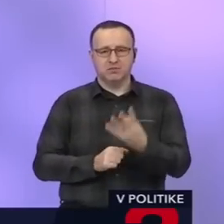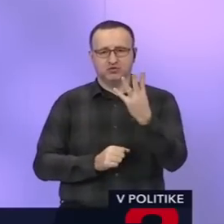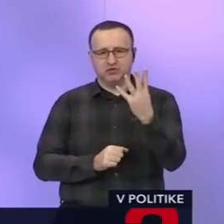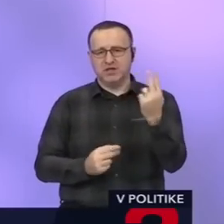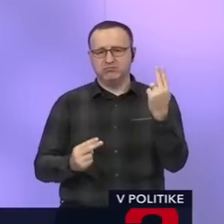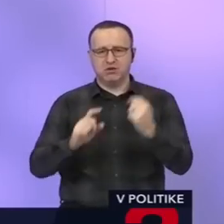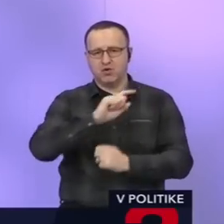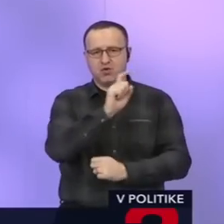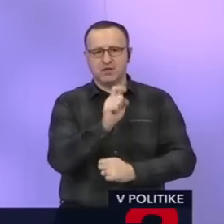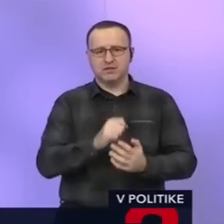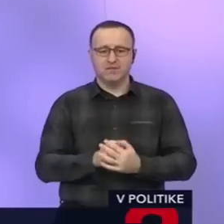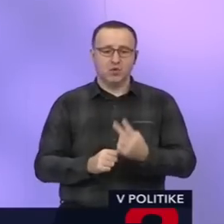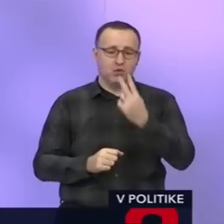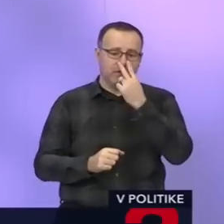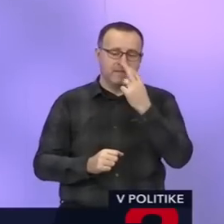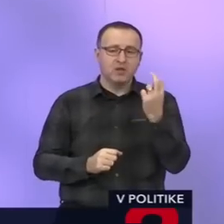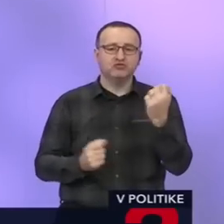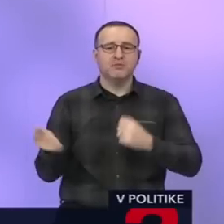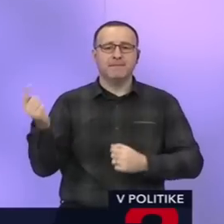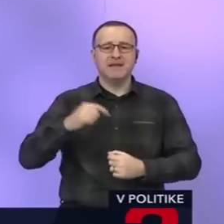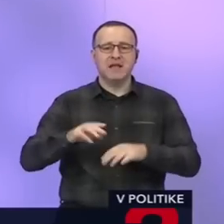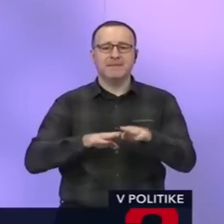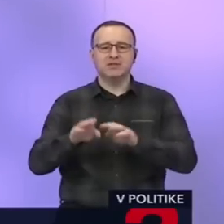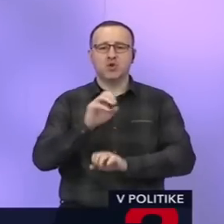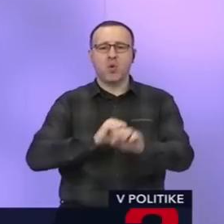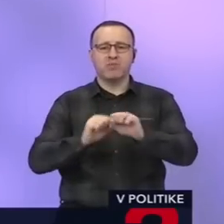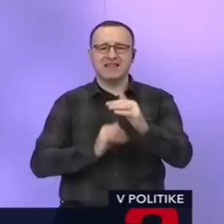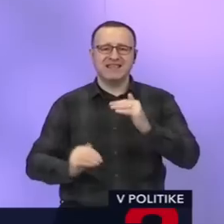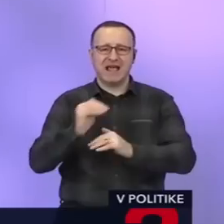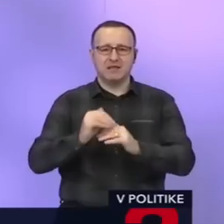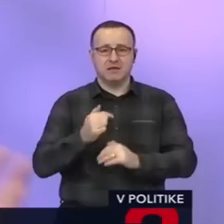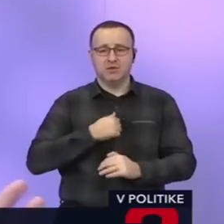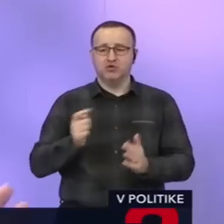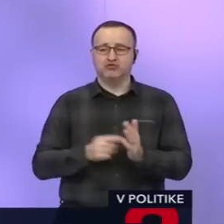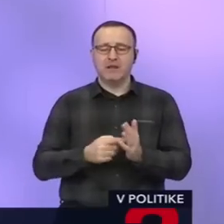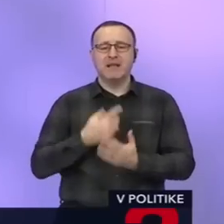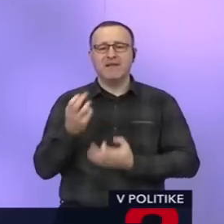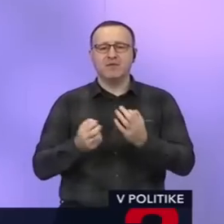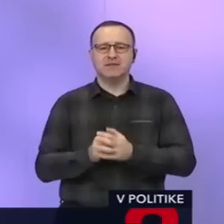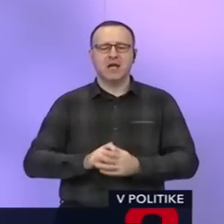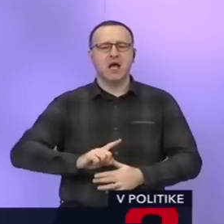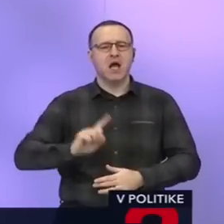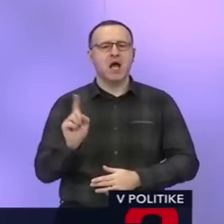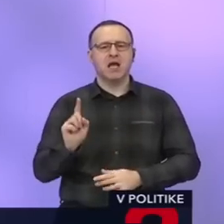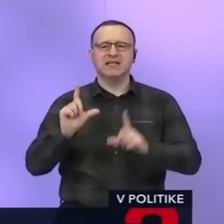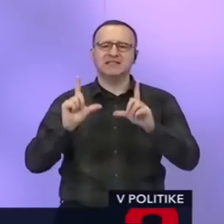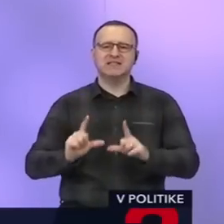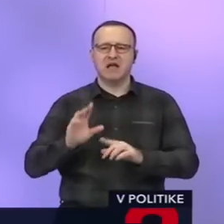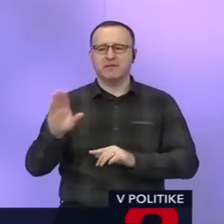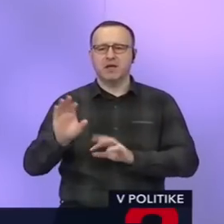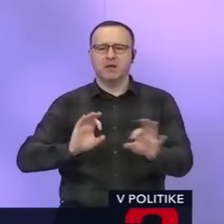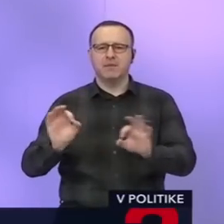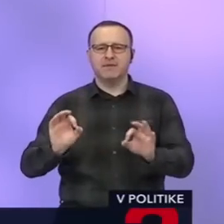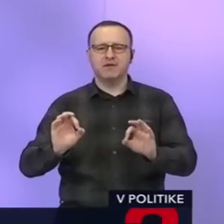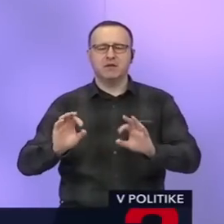otázky. Uvidíme, s čím príde minister Naď, pretože my si žiadame najprv informáciu, v akom stave má pripravenú